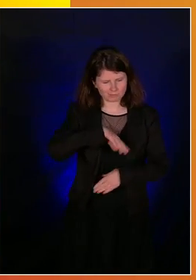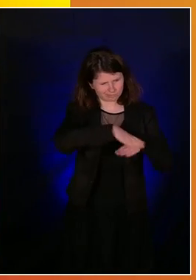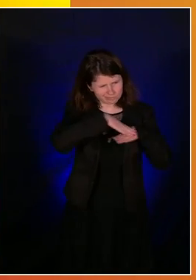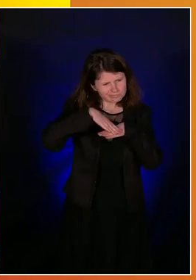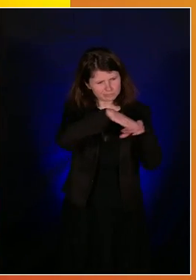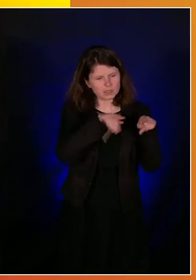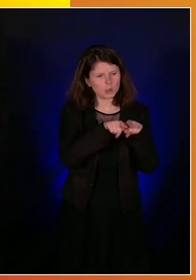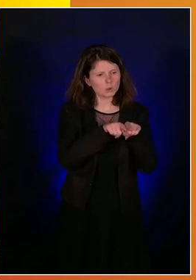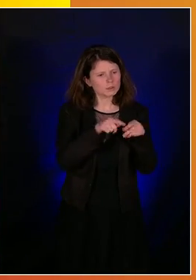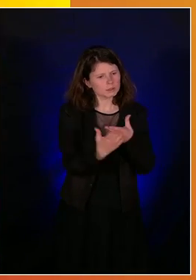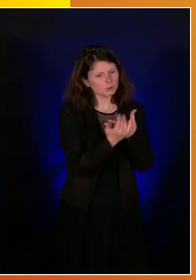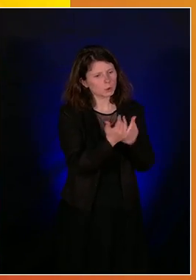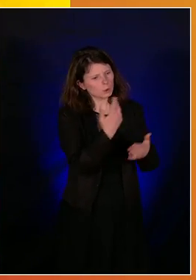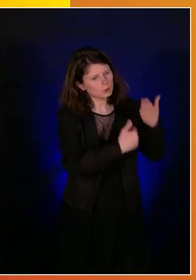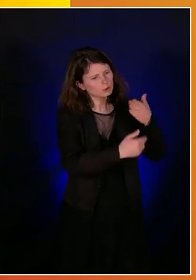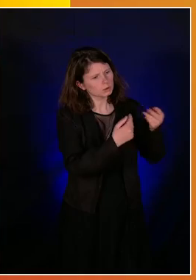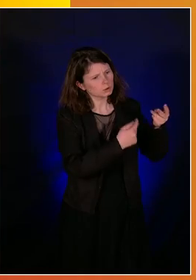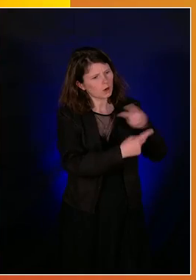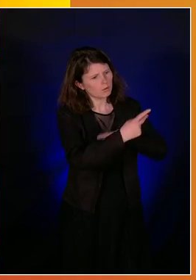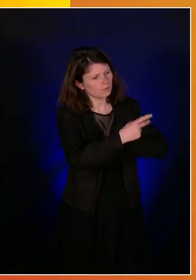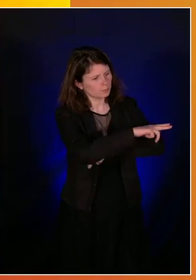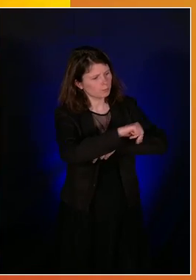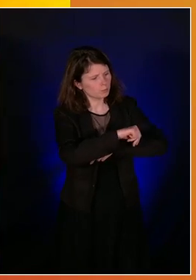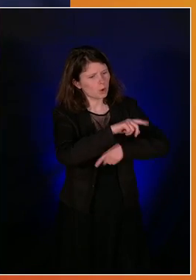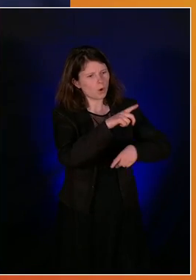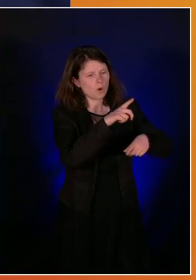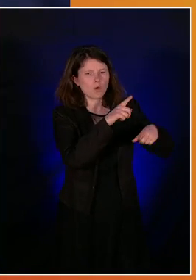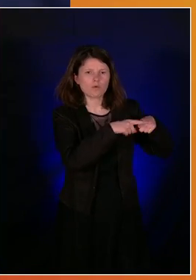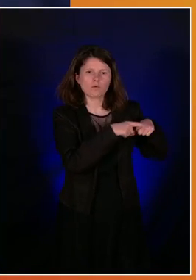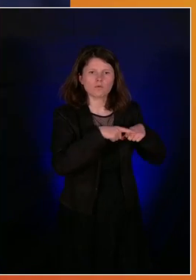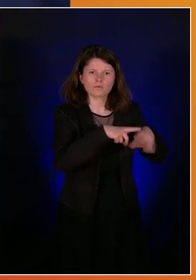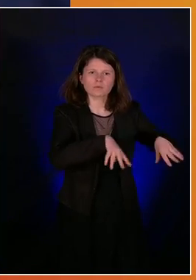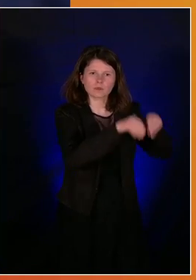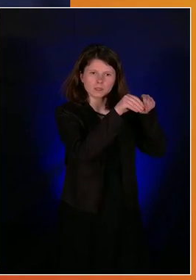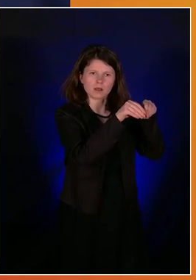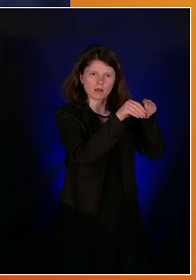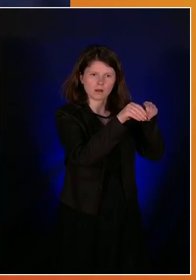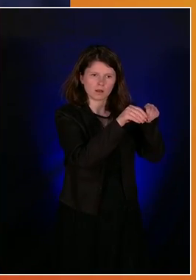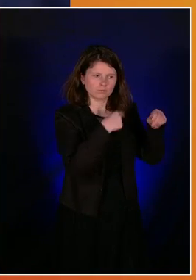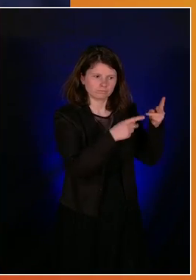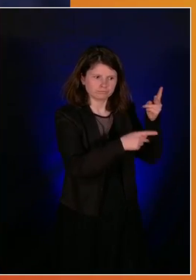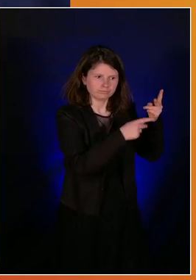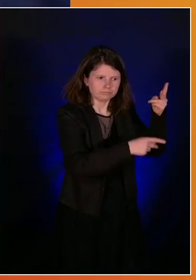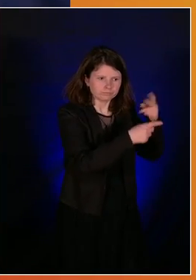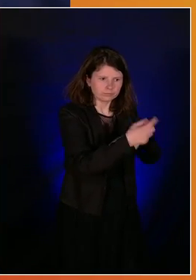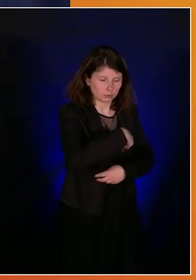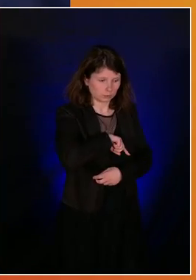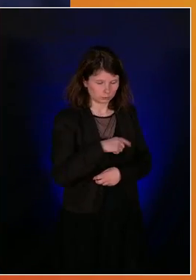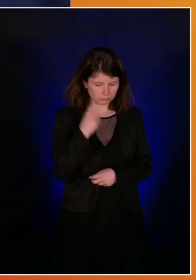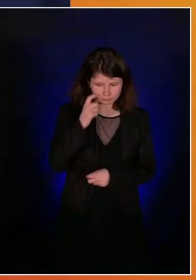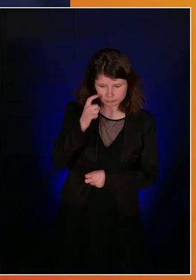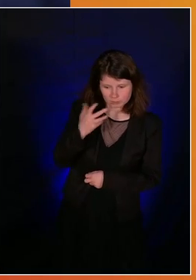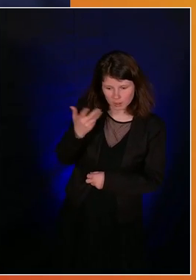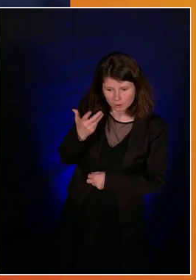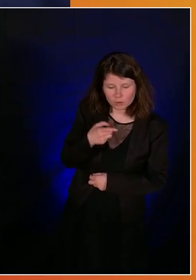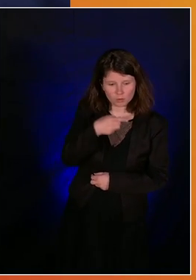au bureau confédéral à ce jour nous ne pouvons que constater le manque d'une réelle prise en compte de notre situation par la direction